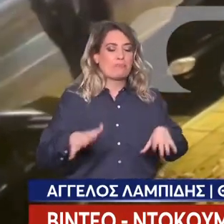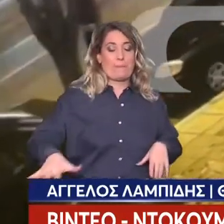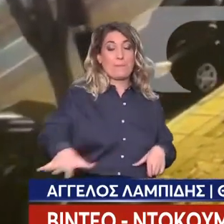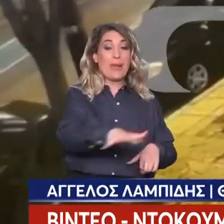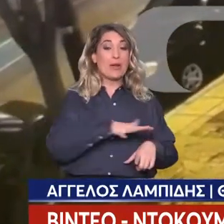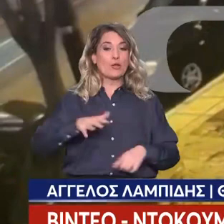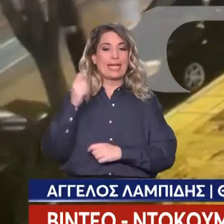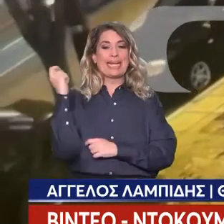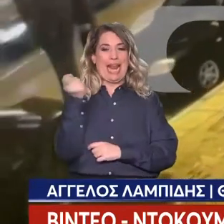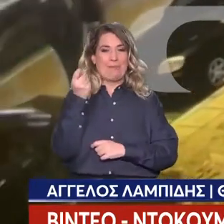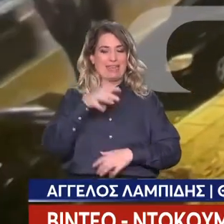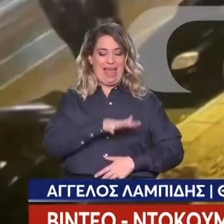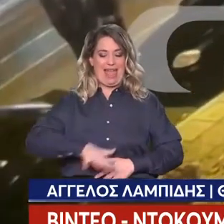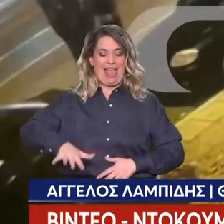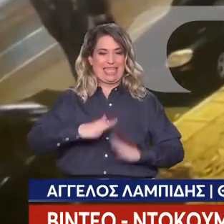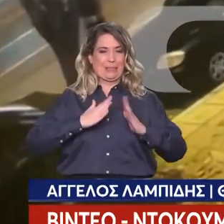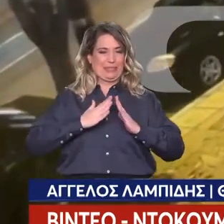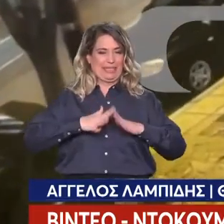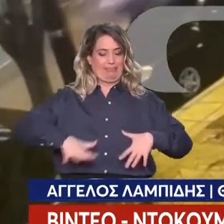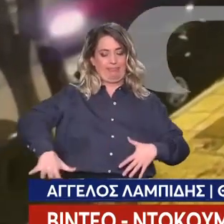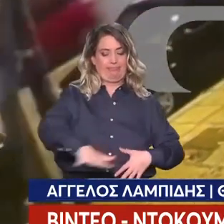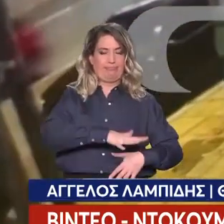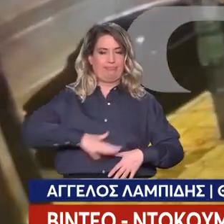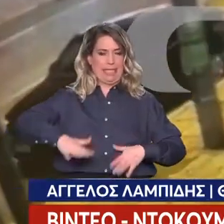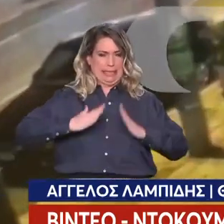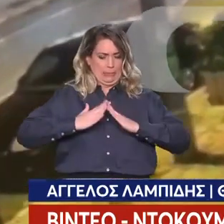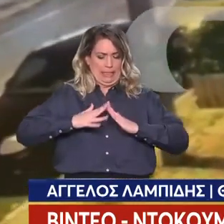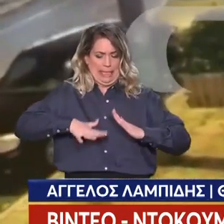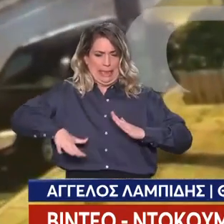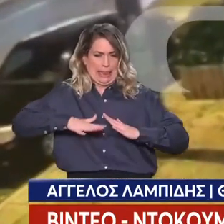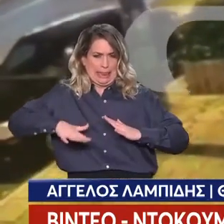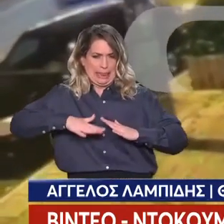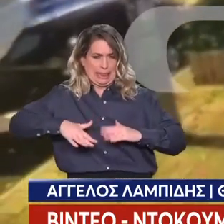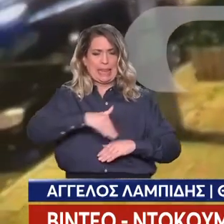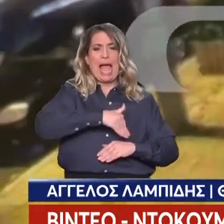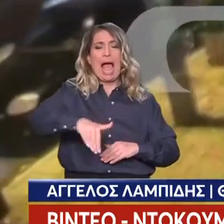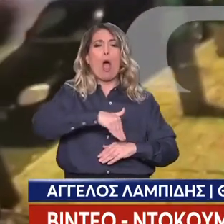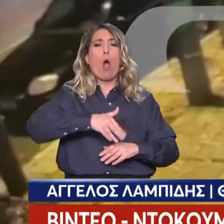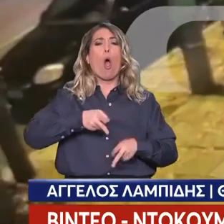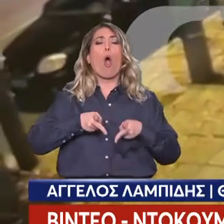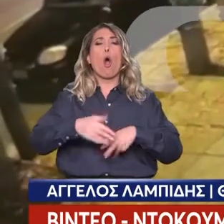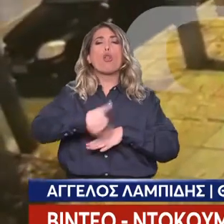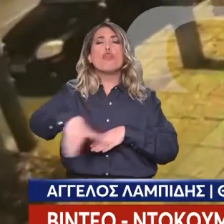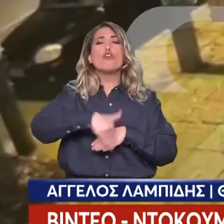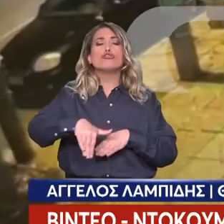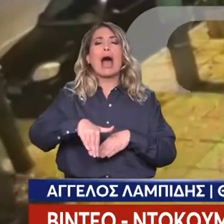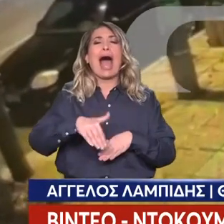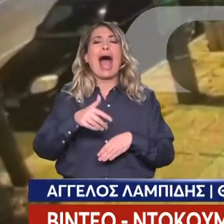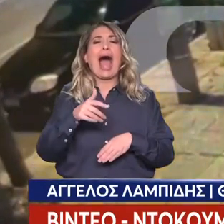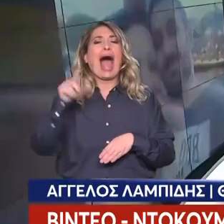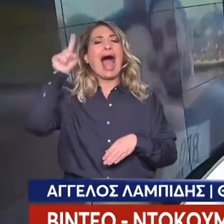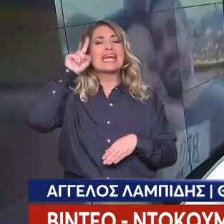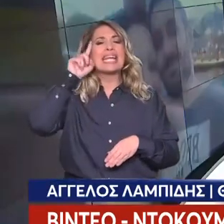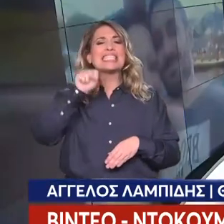όπου διέμενε το ζευγάρι, στην περιοχή της Καλαμαριάς, κοντά στην οδό Αριστίδου. Το βράδυ της